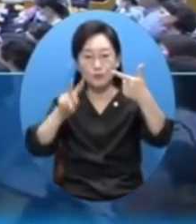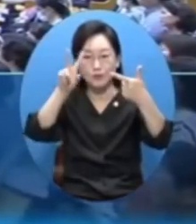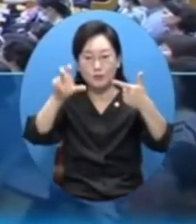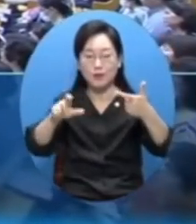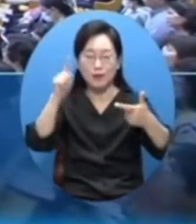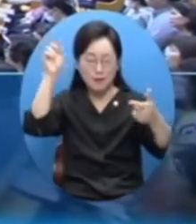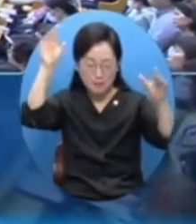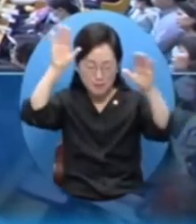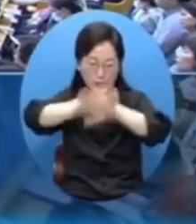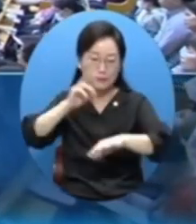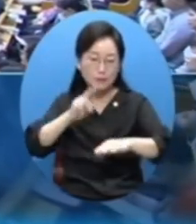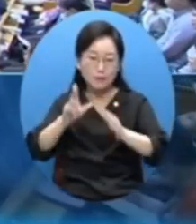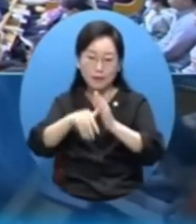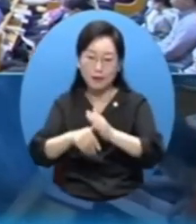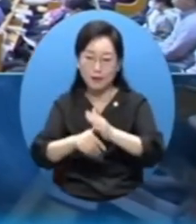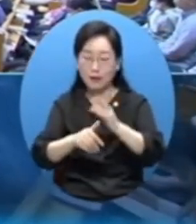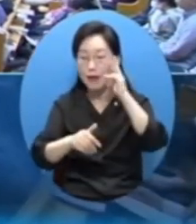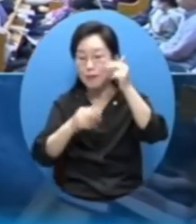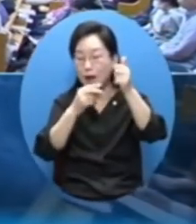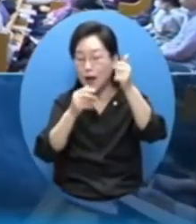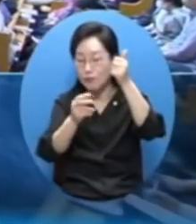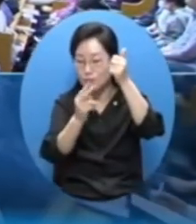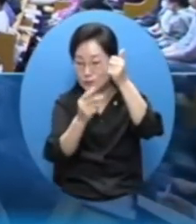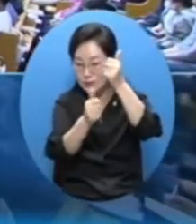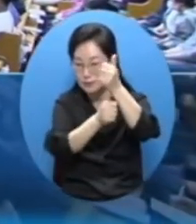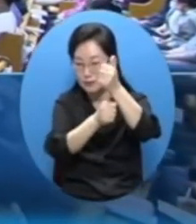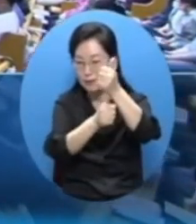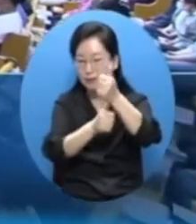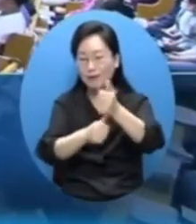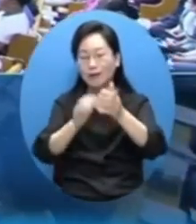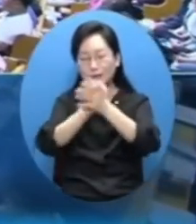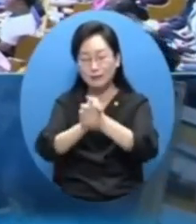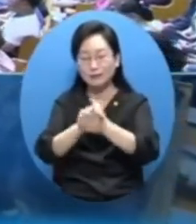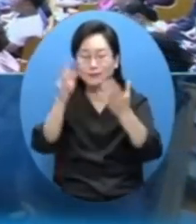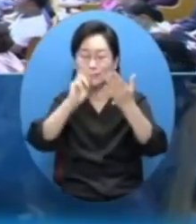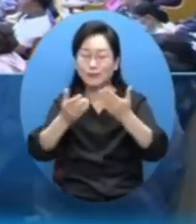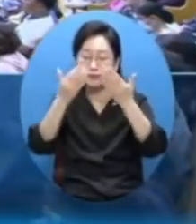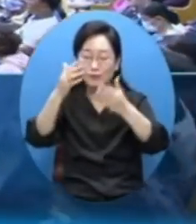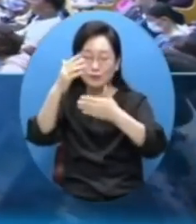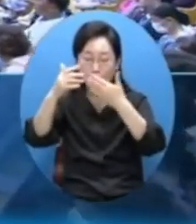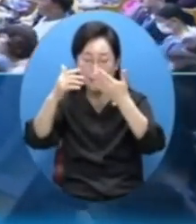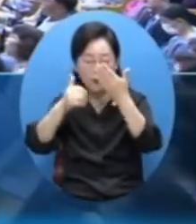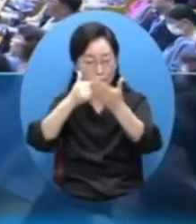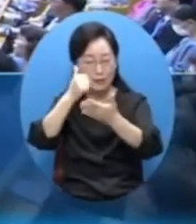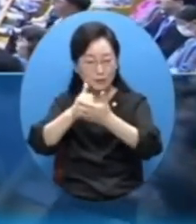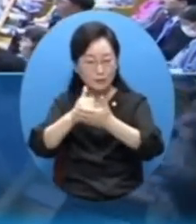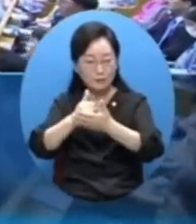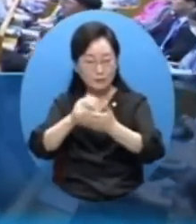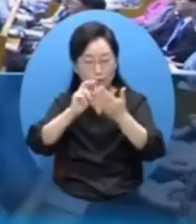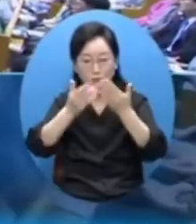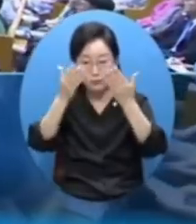한밤중에 바울과 실다가 기도하고 하나님을 찬송하매 죄수들이 듣더라